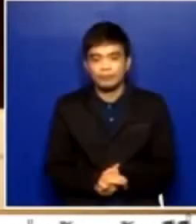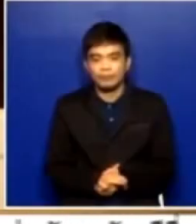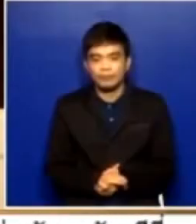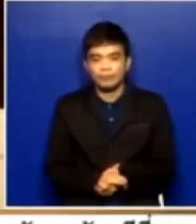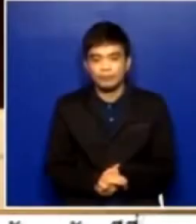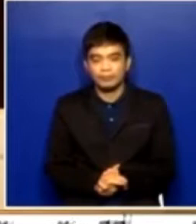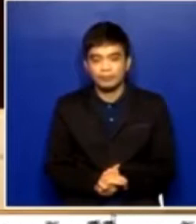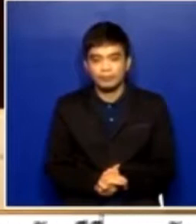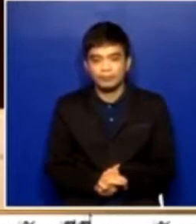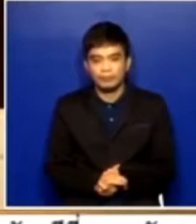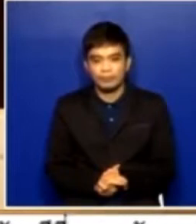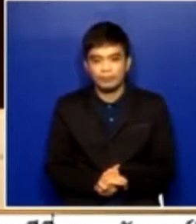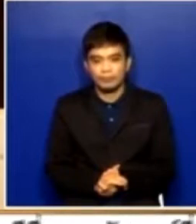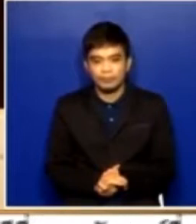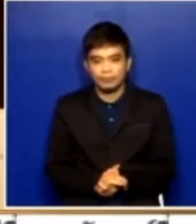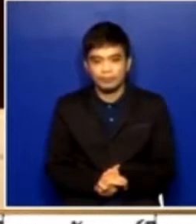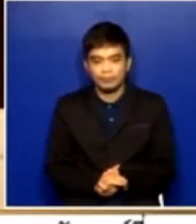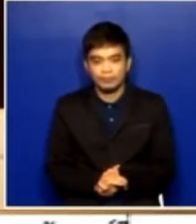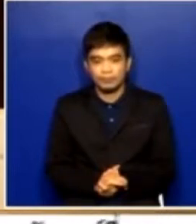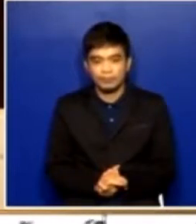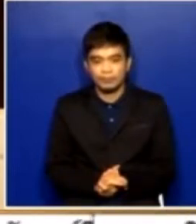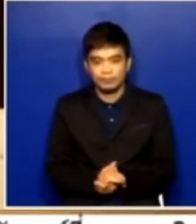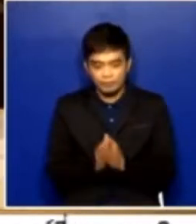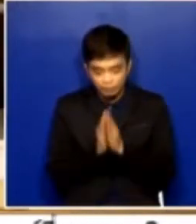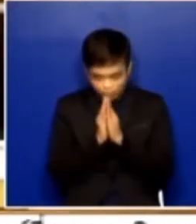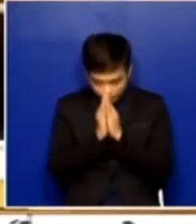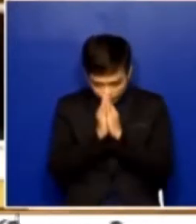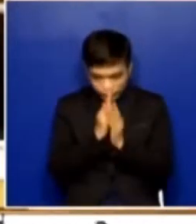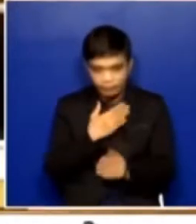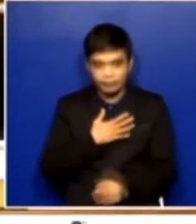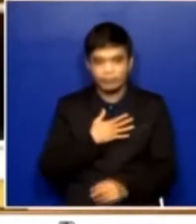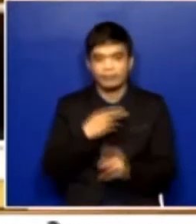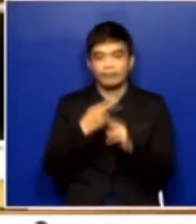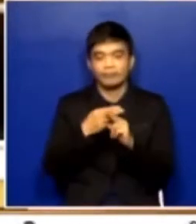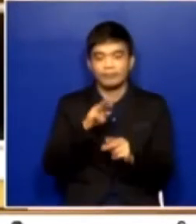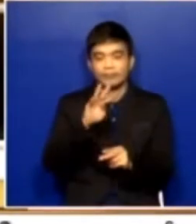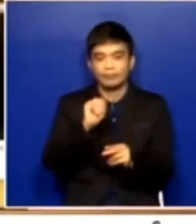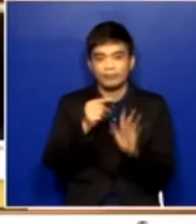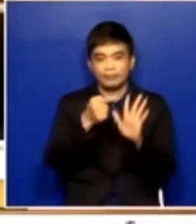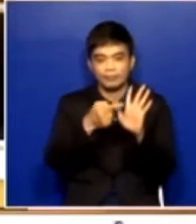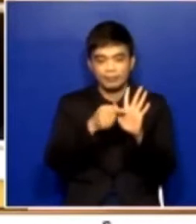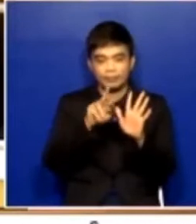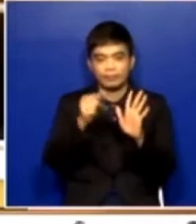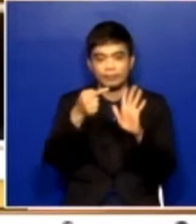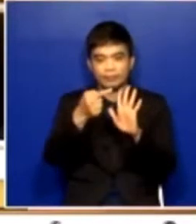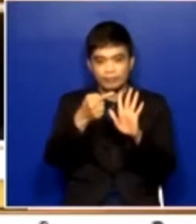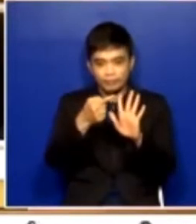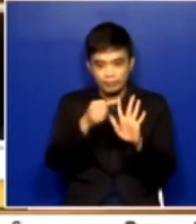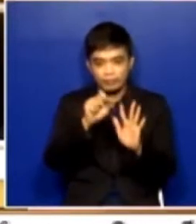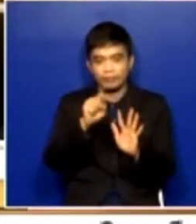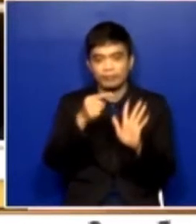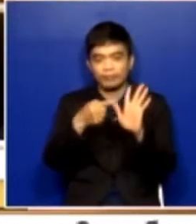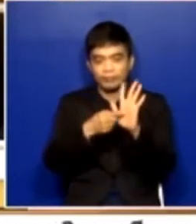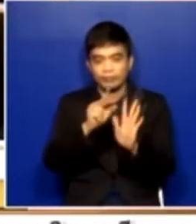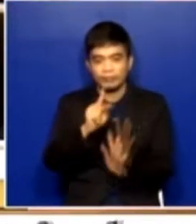ขอบคุณครับท่านประธานมนัสศักดิ์จะมาส่งนะครับสมาชิกสภาผู้แทนราษฎรจังหวัดนนทบุรีพรรคเพื่อไทย